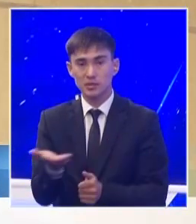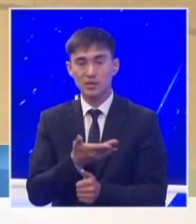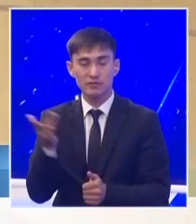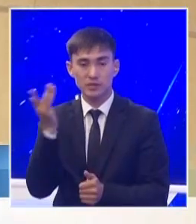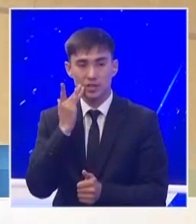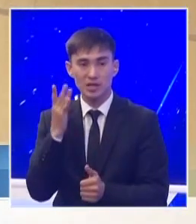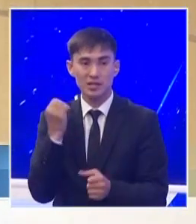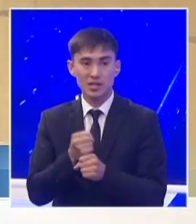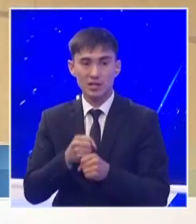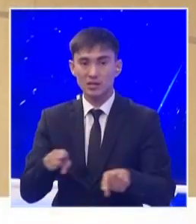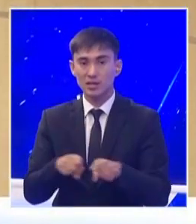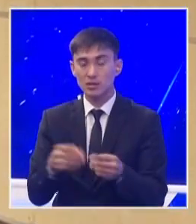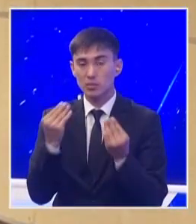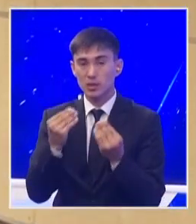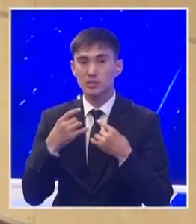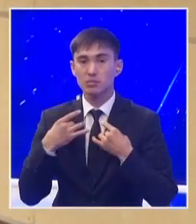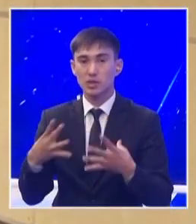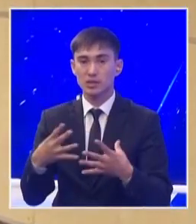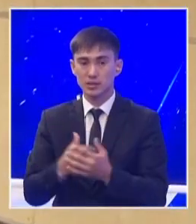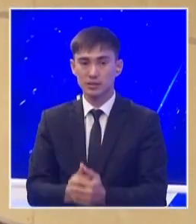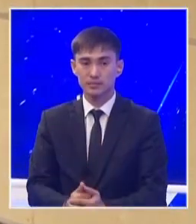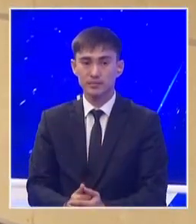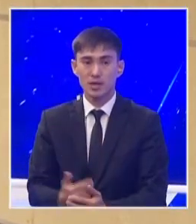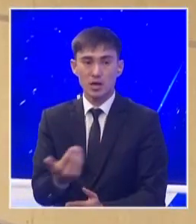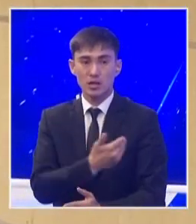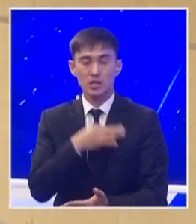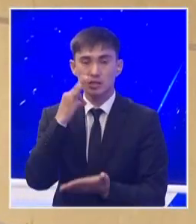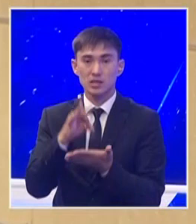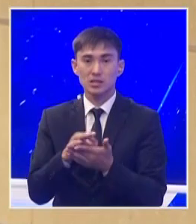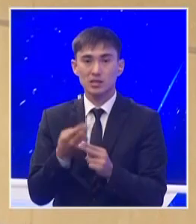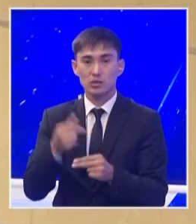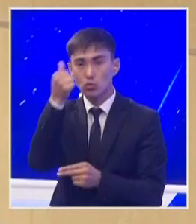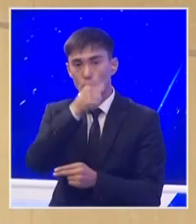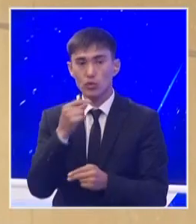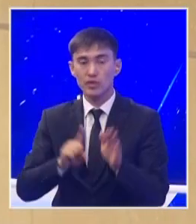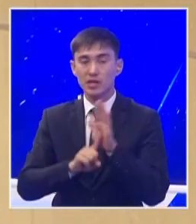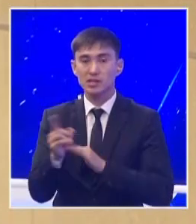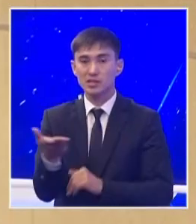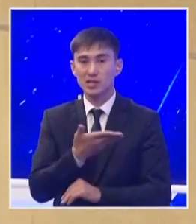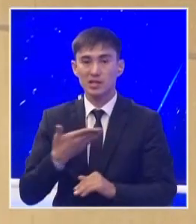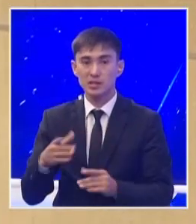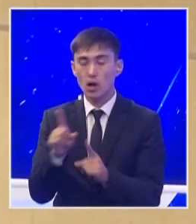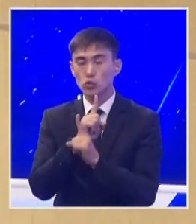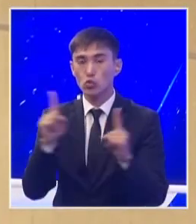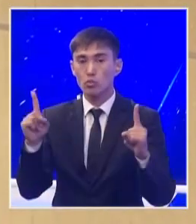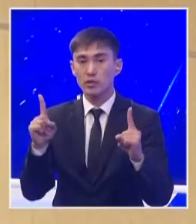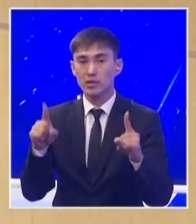всегда, делает такие прекрасные праздники. И хотелось бы сказать, этот год начался для нас